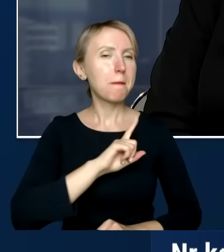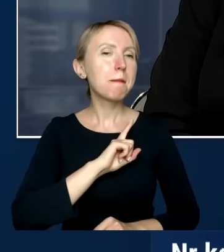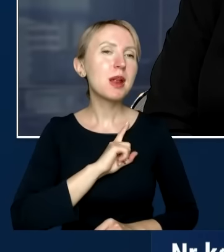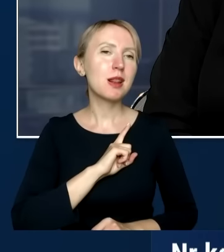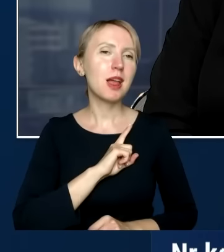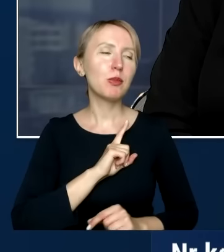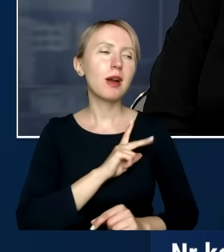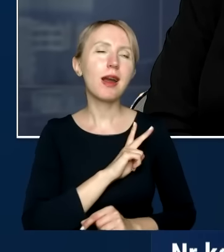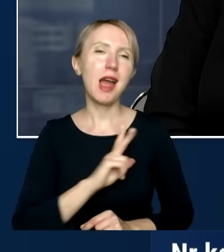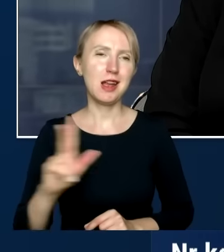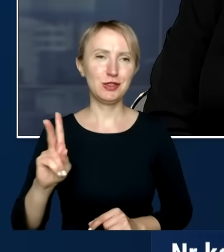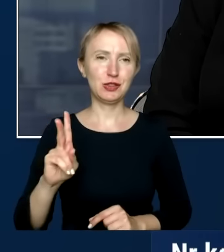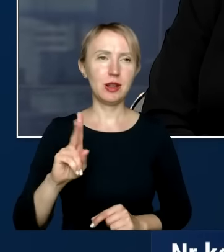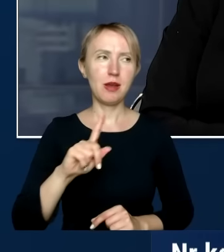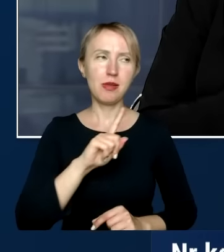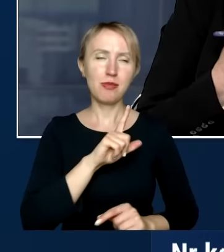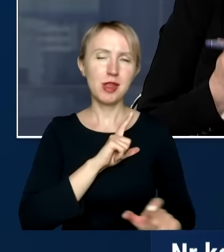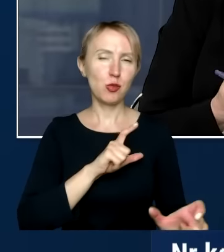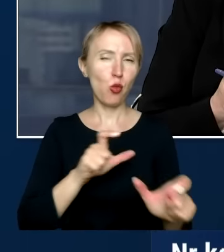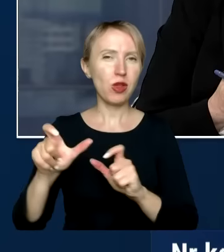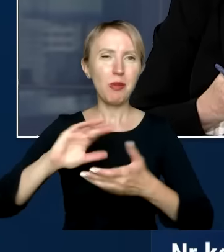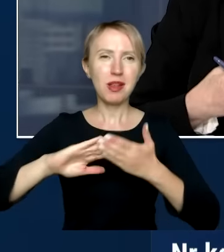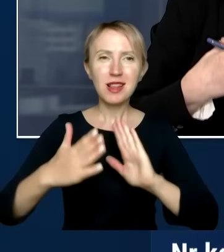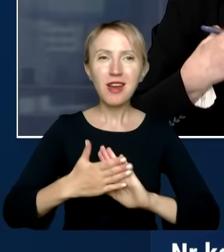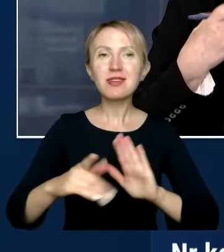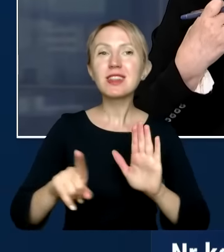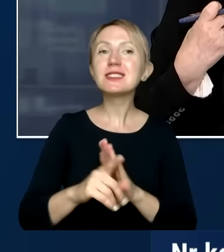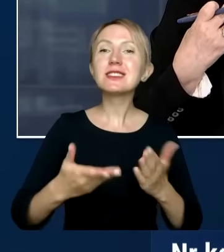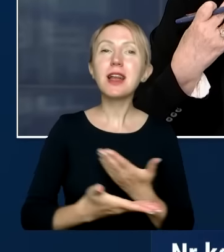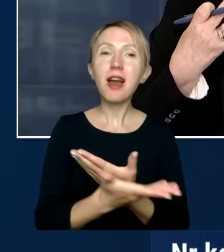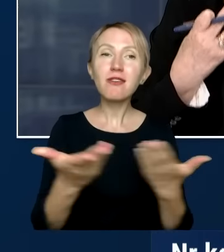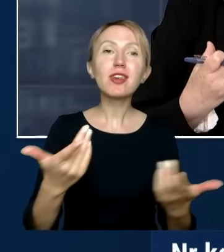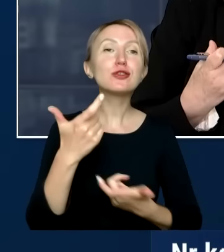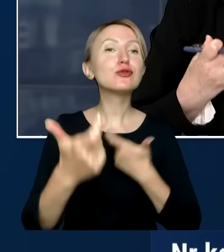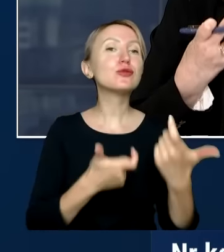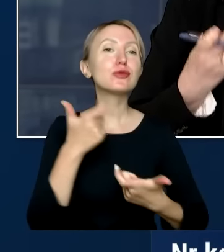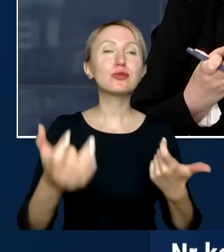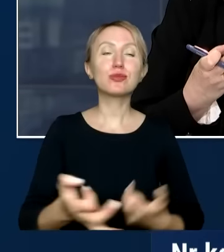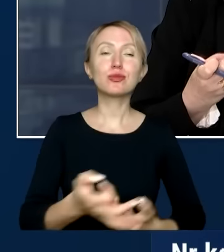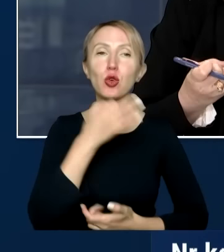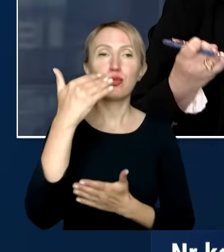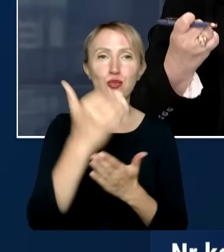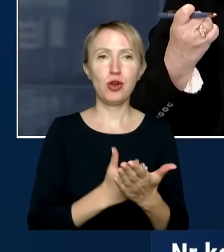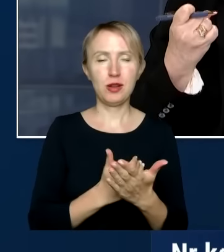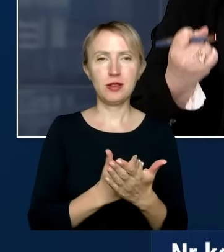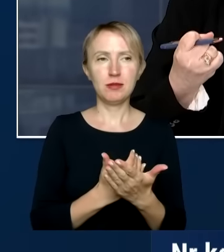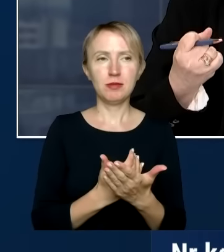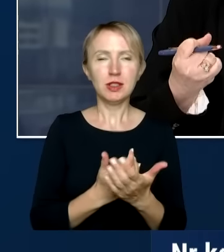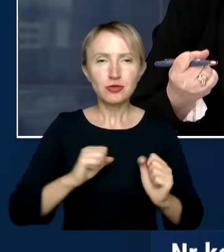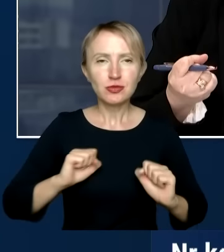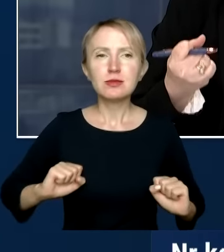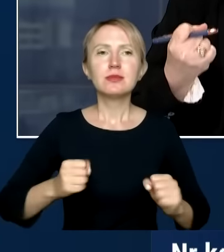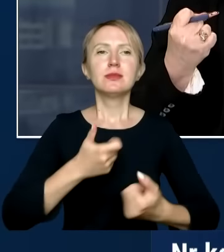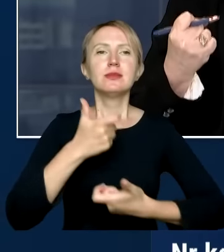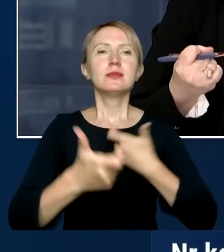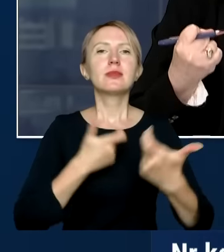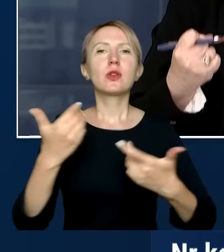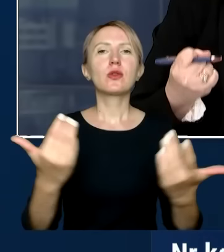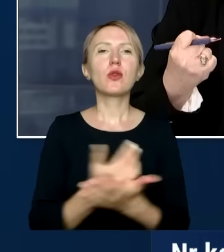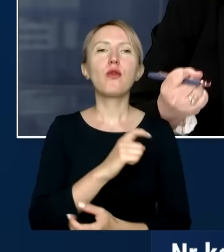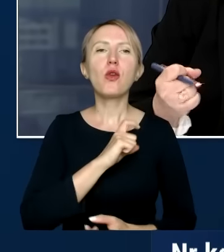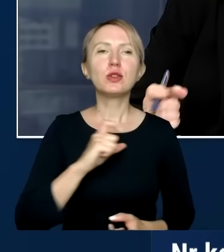wszyscy I pilnujemy siebie dla państwa żeby robić jak najlepszy program spinamy się budujemy nową siedzibę